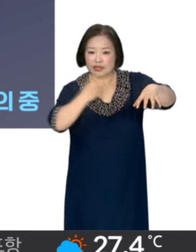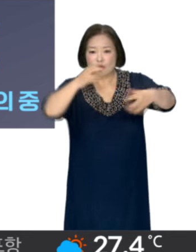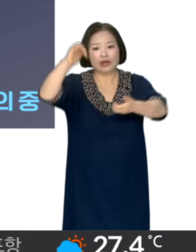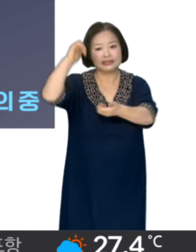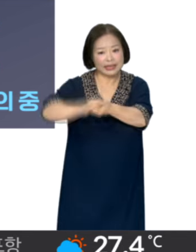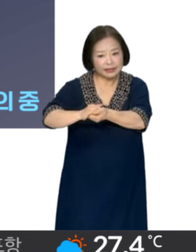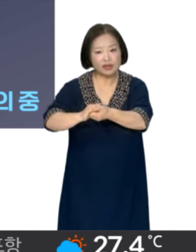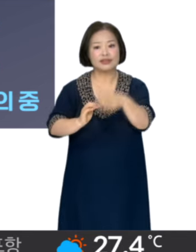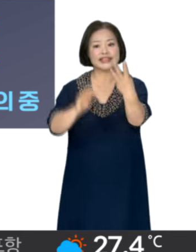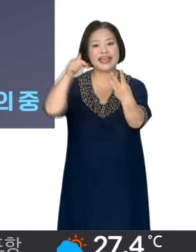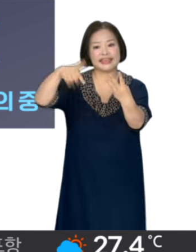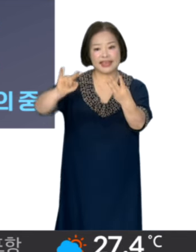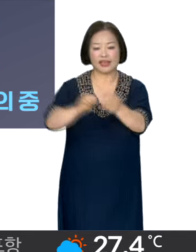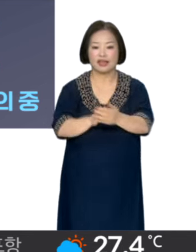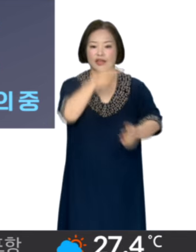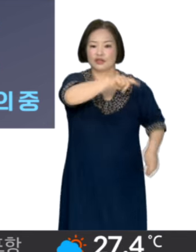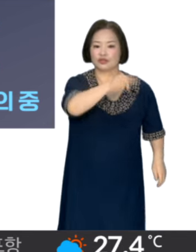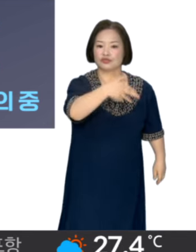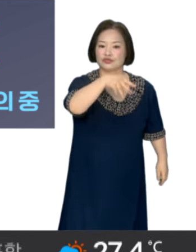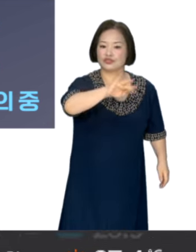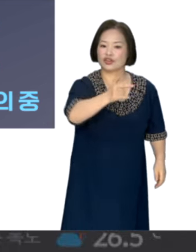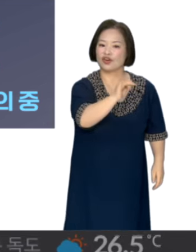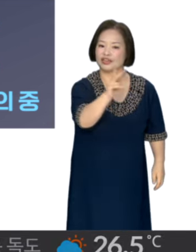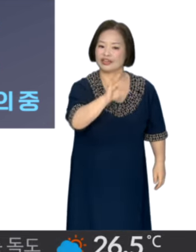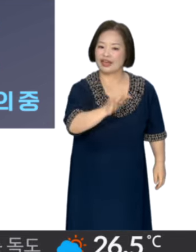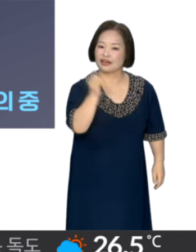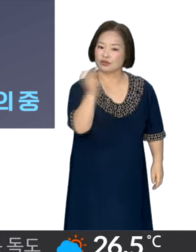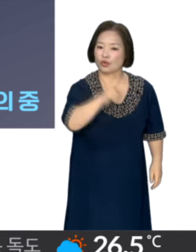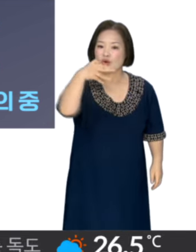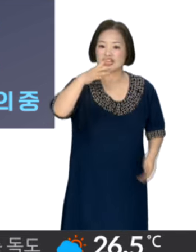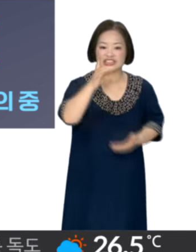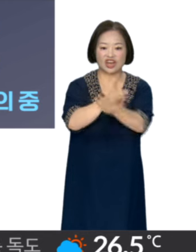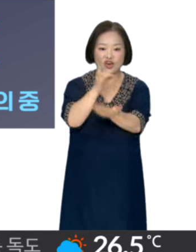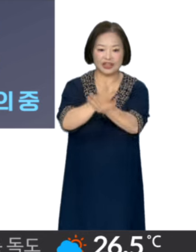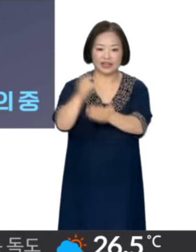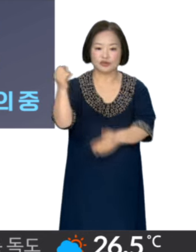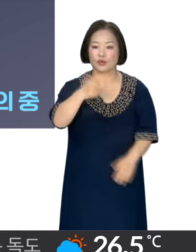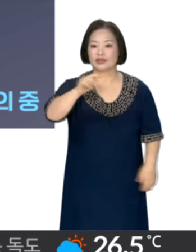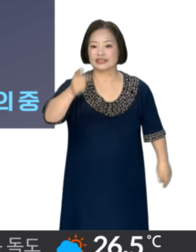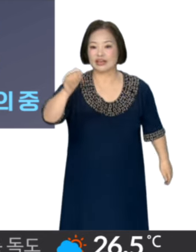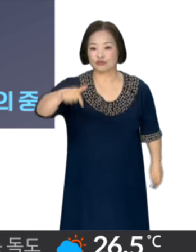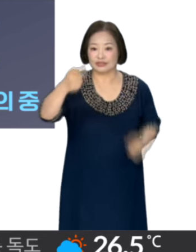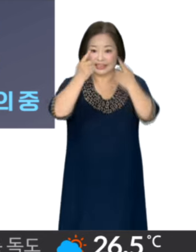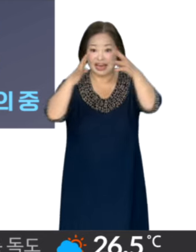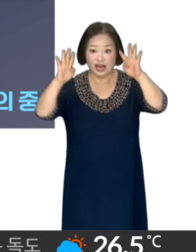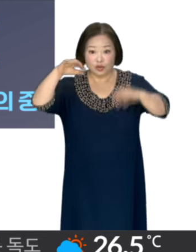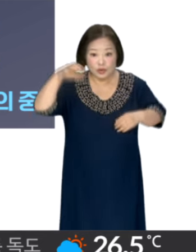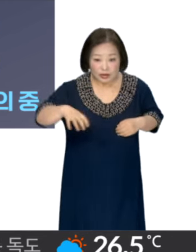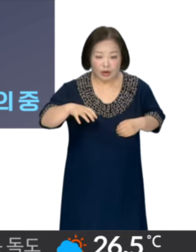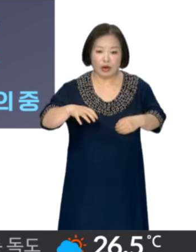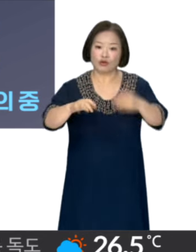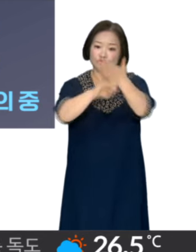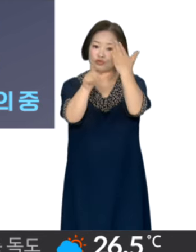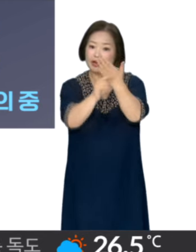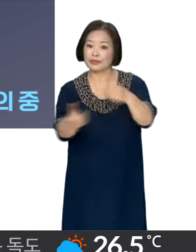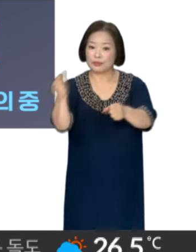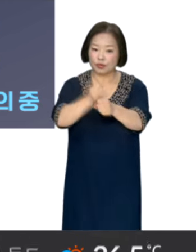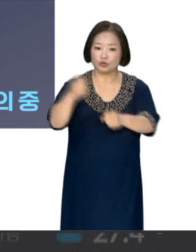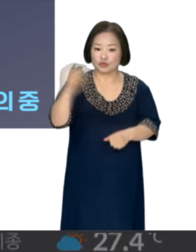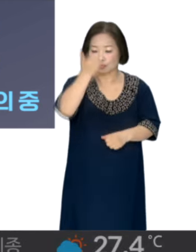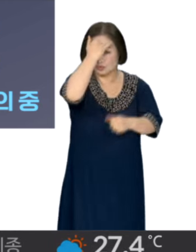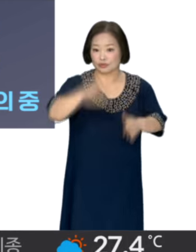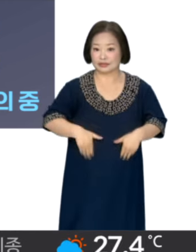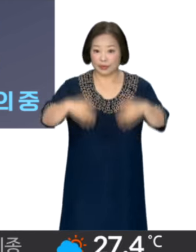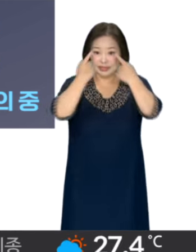군 순천대 천안 병원과 천안 단국대병원은 다음 달 1일 정상화되고 세종